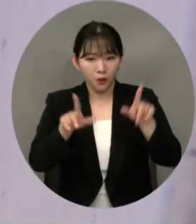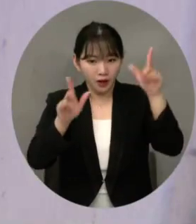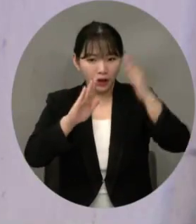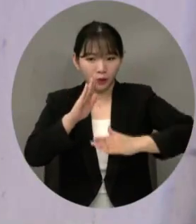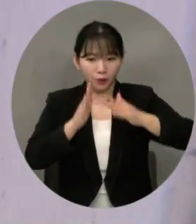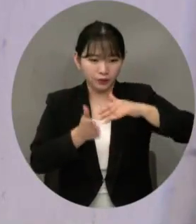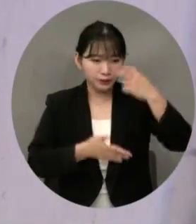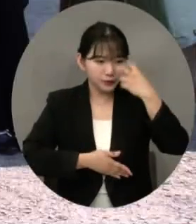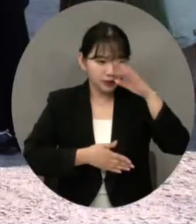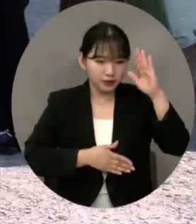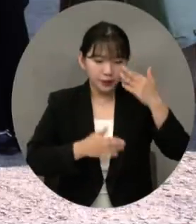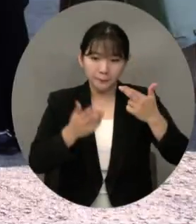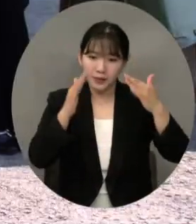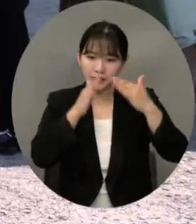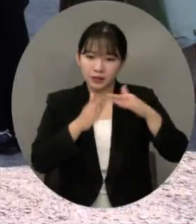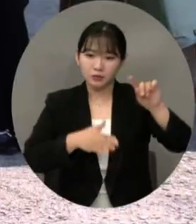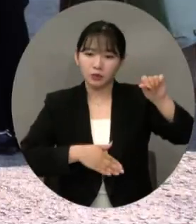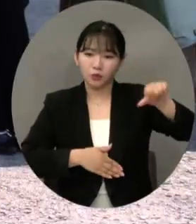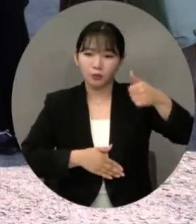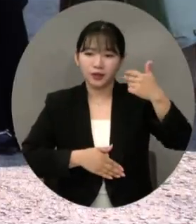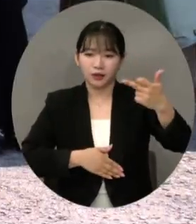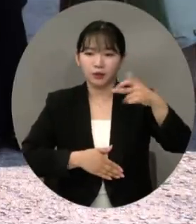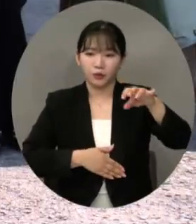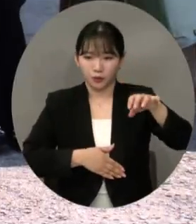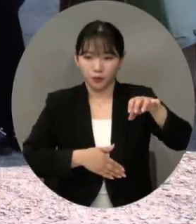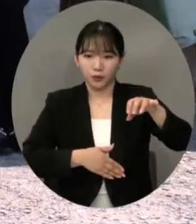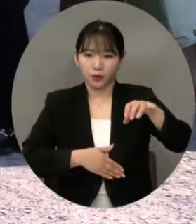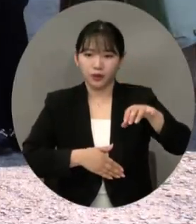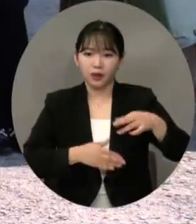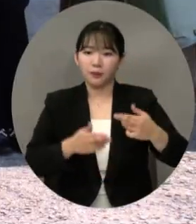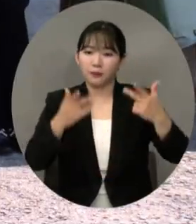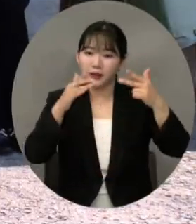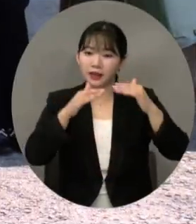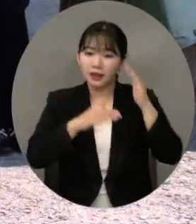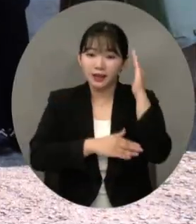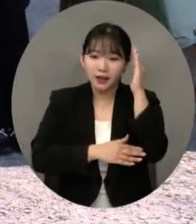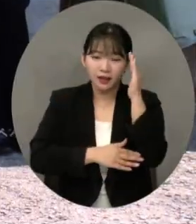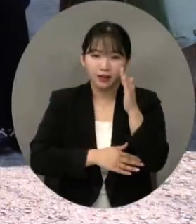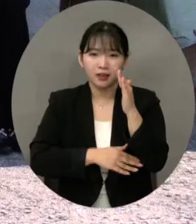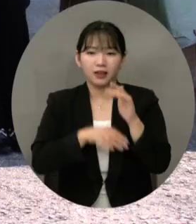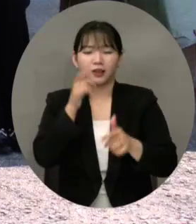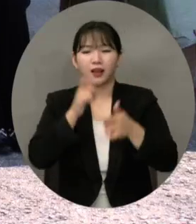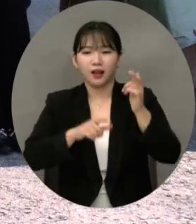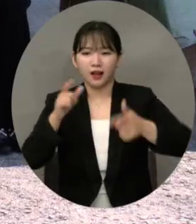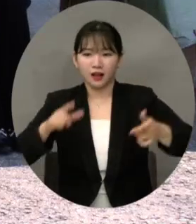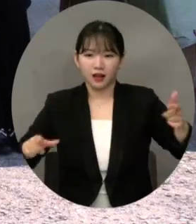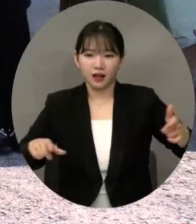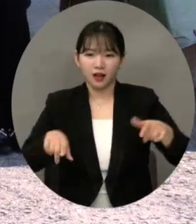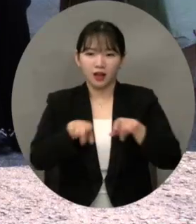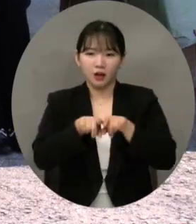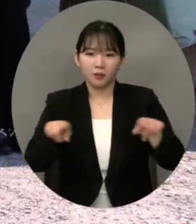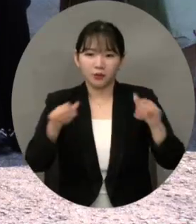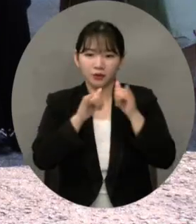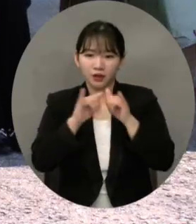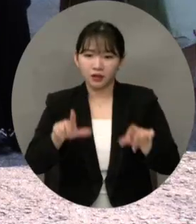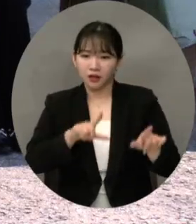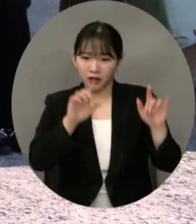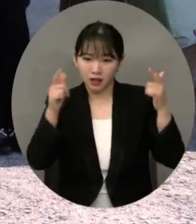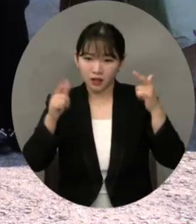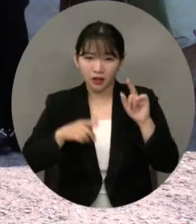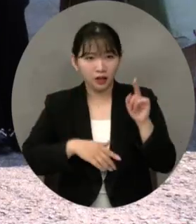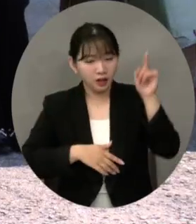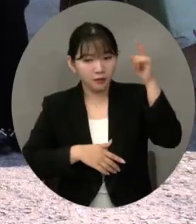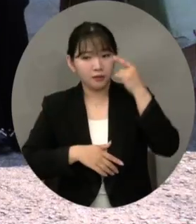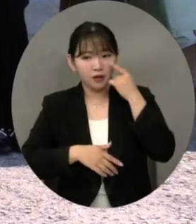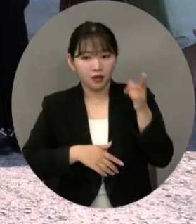집계된 목원동의 빈집은 517개. 비어진 사연은 제각각입니다. 그냥 일반 사람들 사는 집은 아니에요?